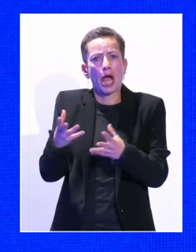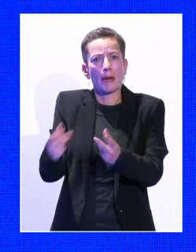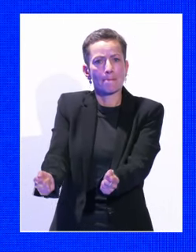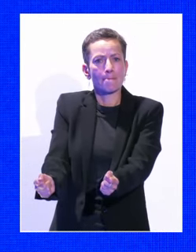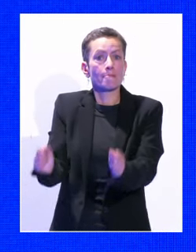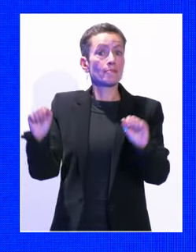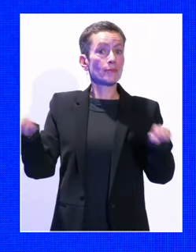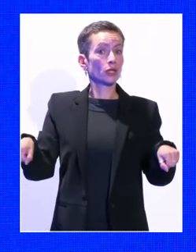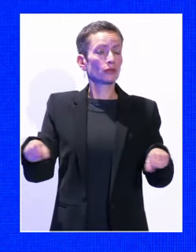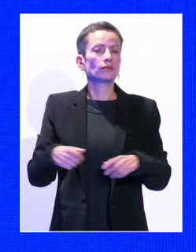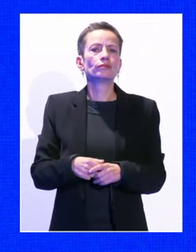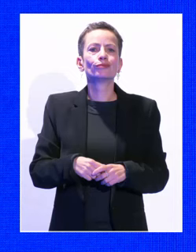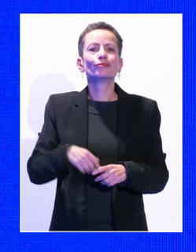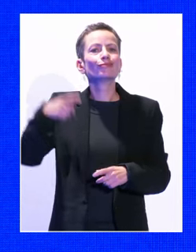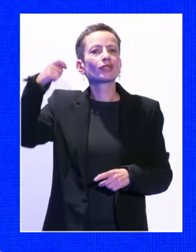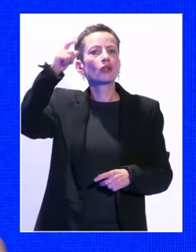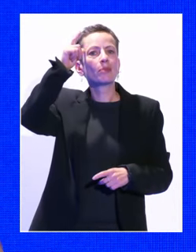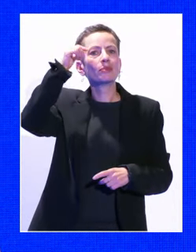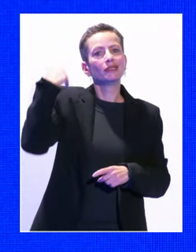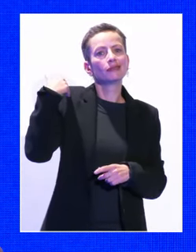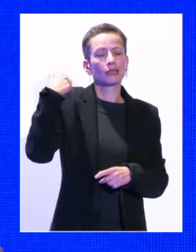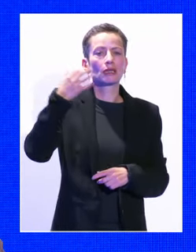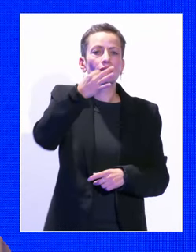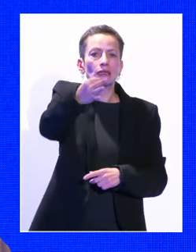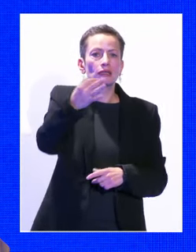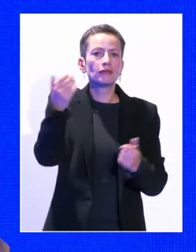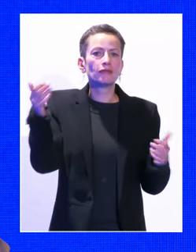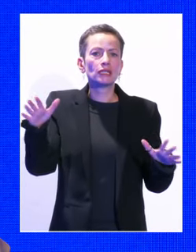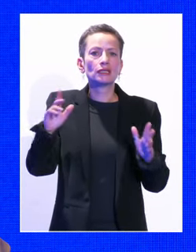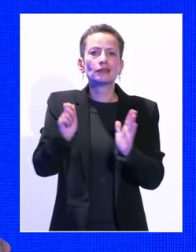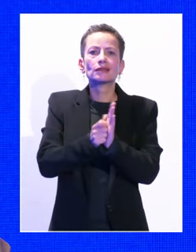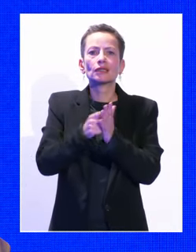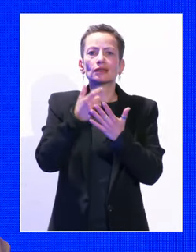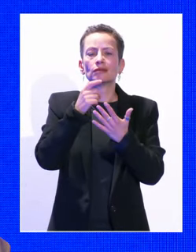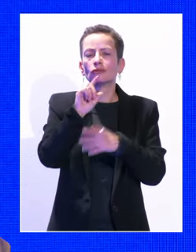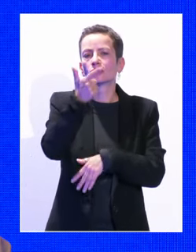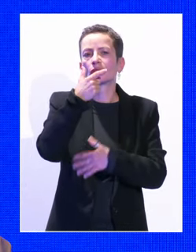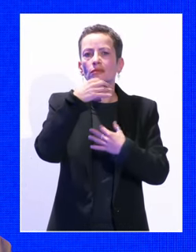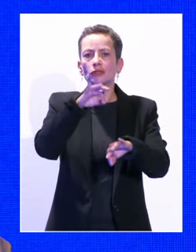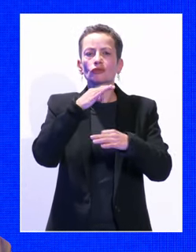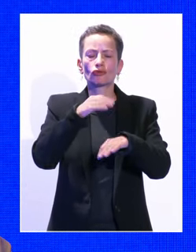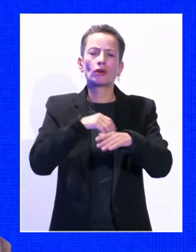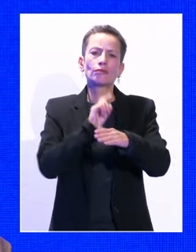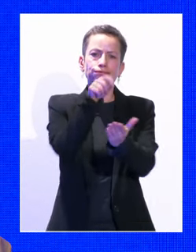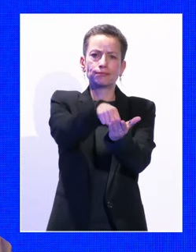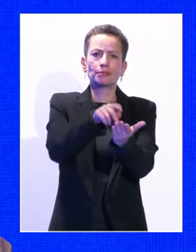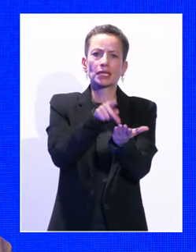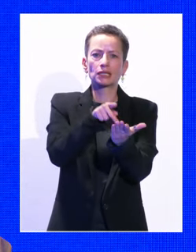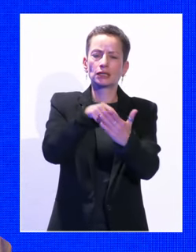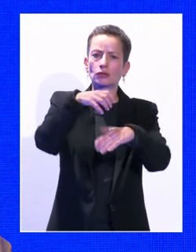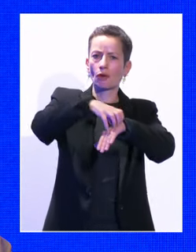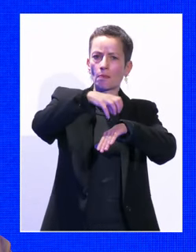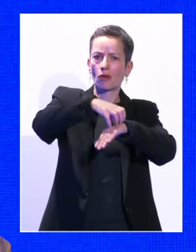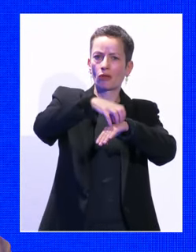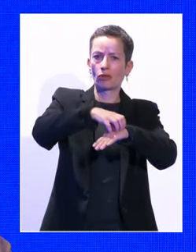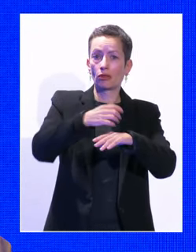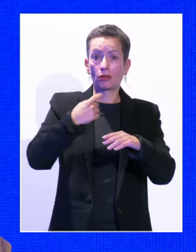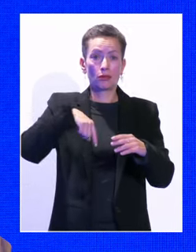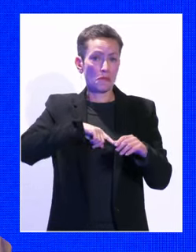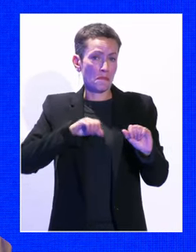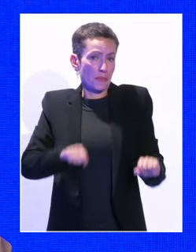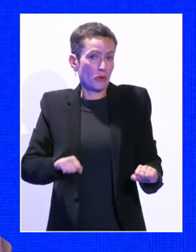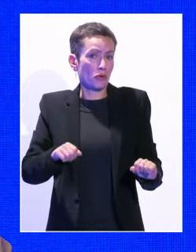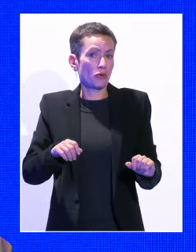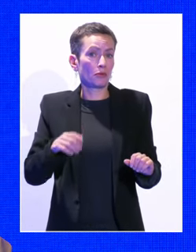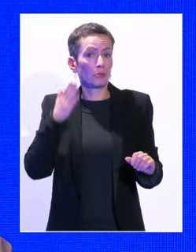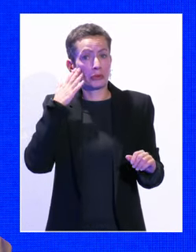C'est ce qu'a rappelé le président de la République lors de son deuxième discours de la Sorbonne. On peut, nous pouvons, si nous restons